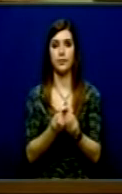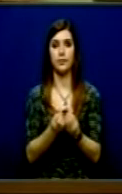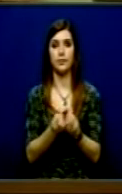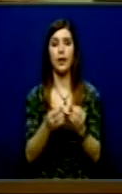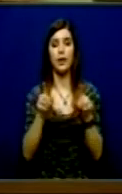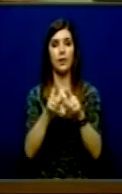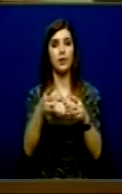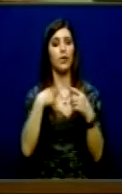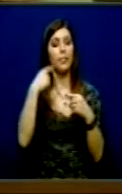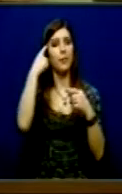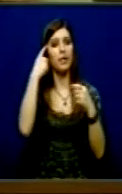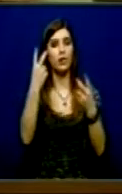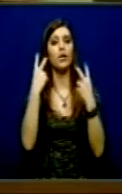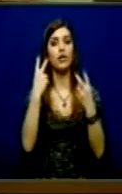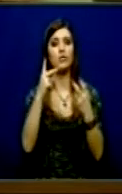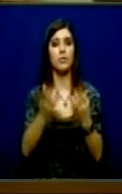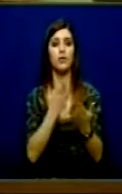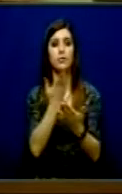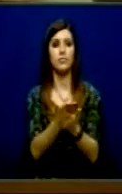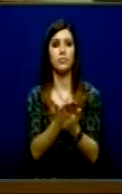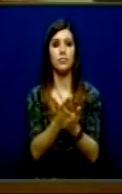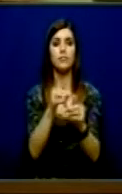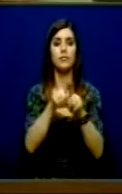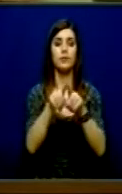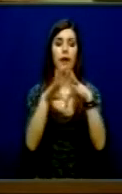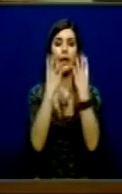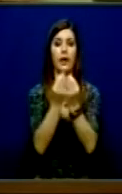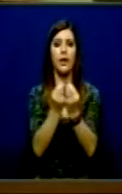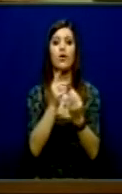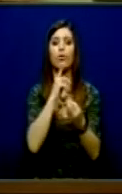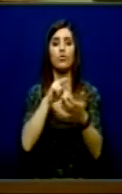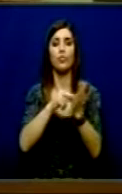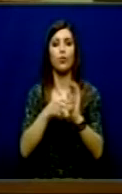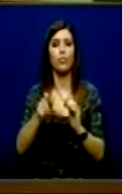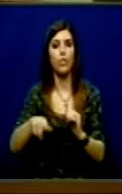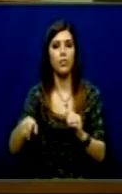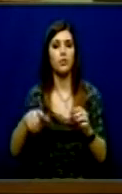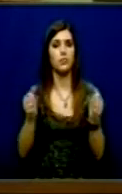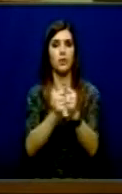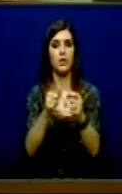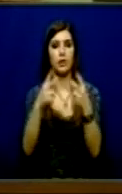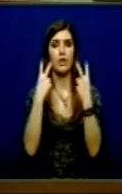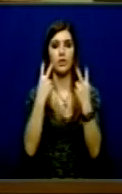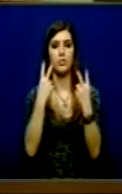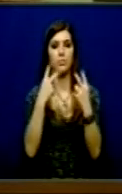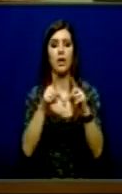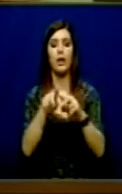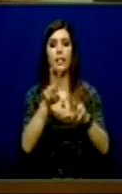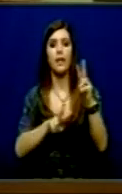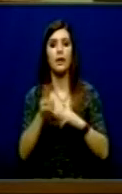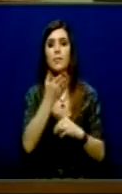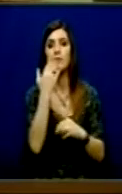është i domosdoshëm nga deputetët pa dallime politike etnike. Mos trajtimi shtetëror i këtyre